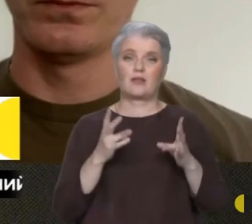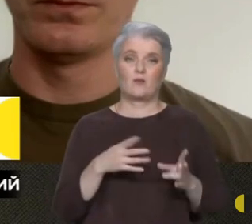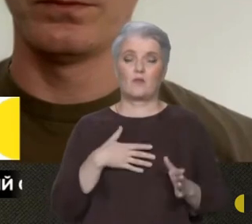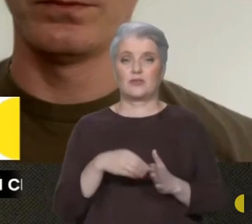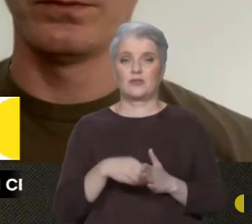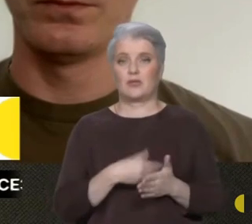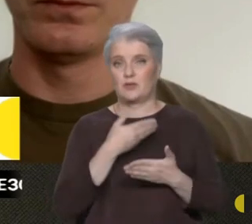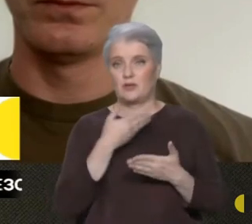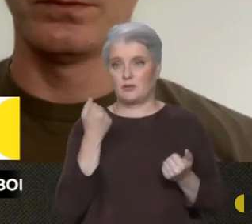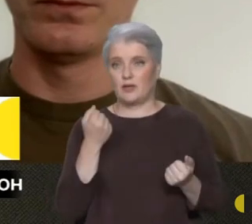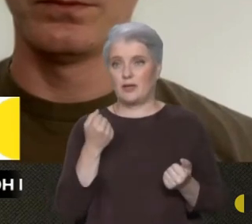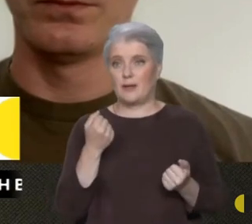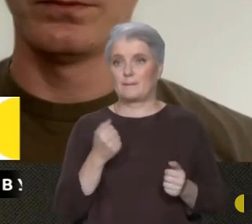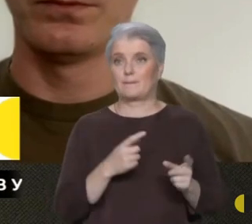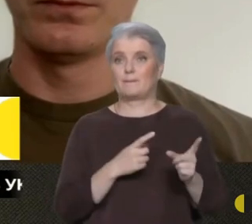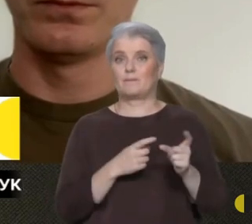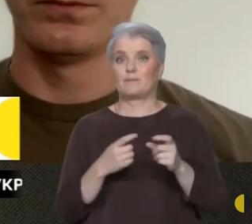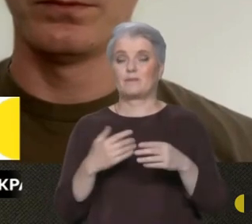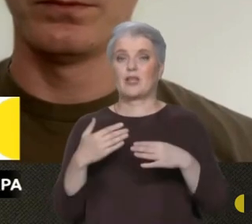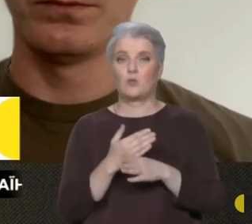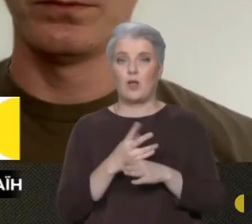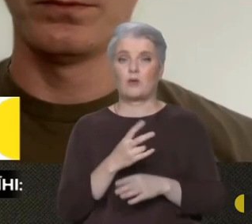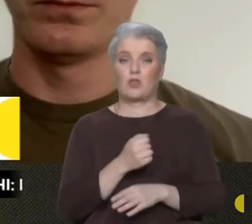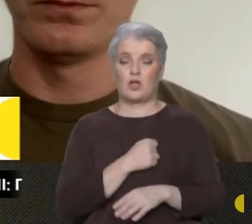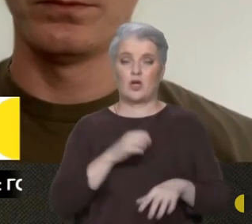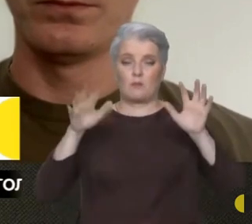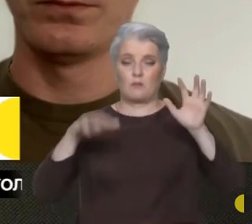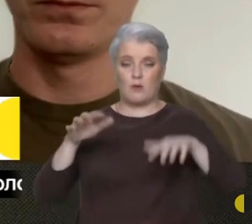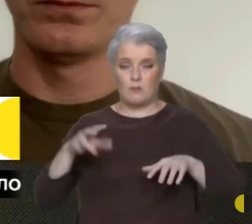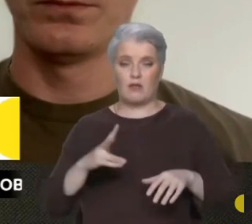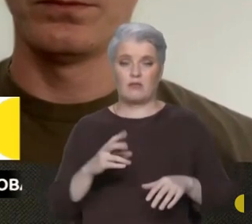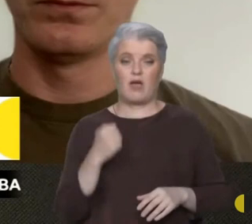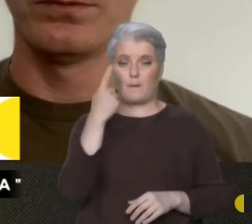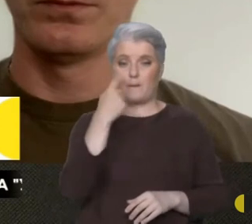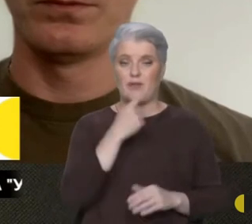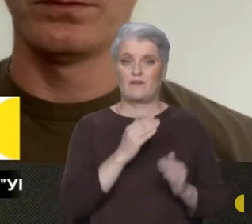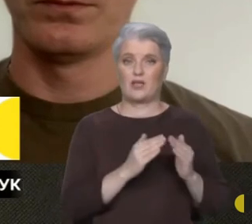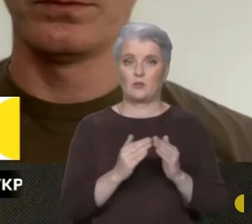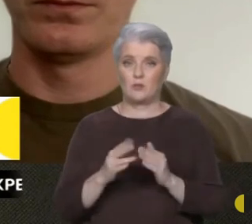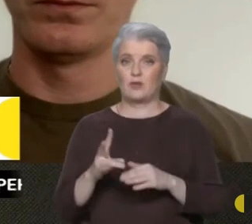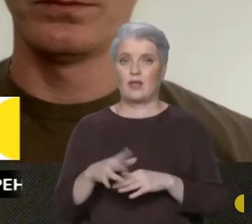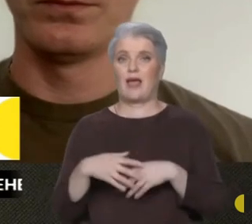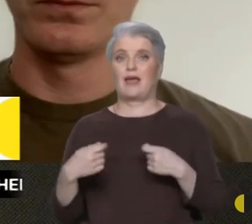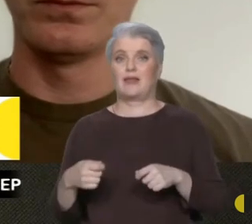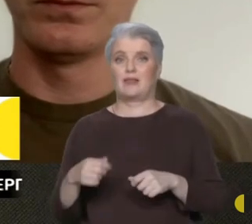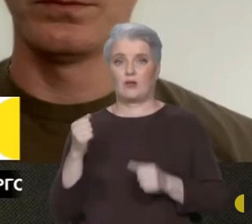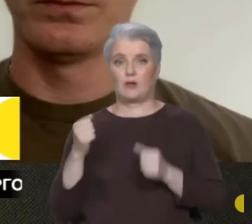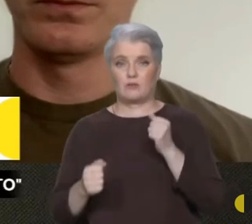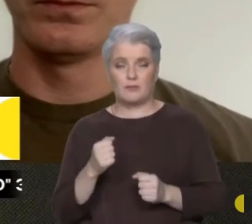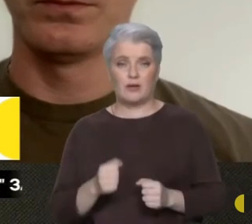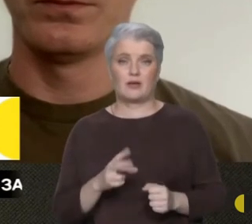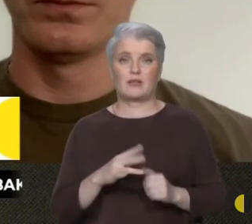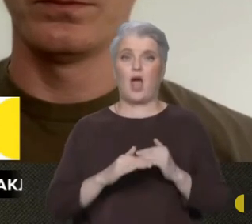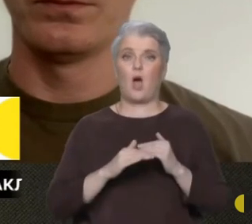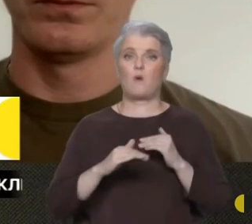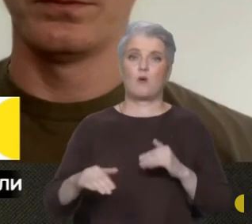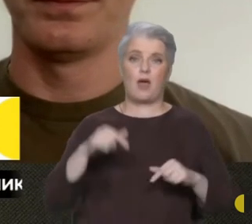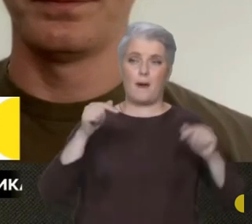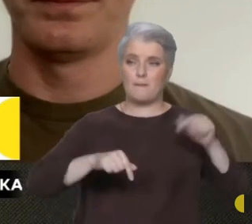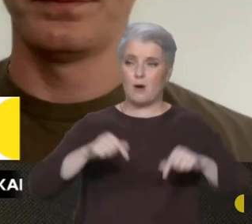немає. Збиті уламки, на жаль, попадали і на приватні будинки, і на ринок впали, і на поля